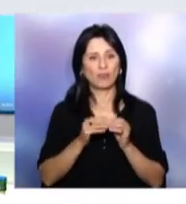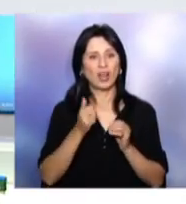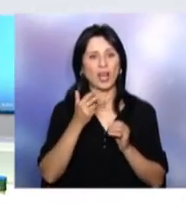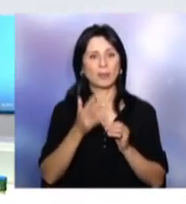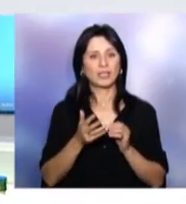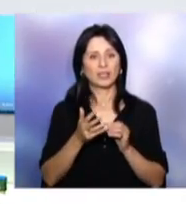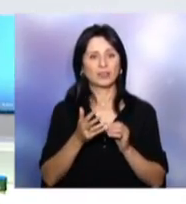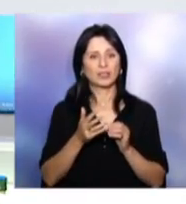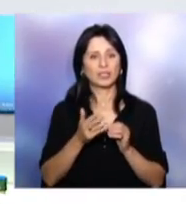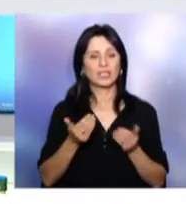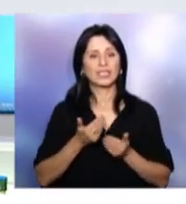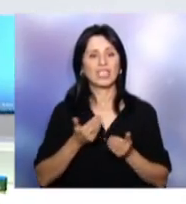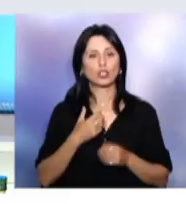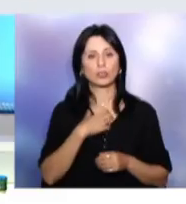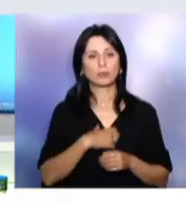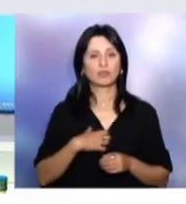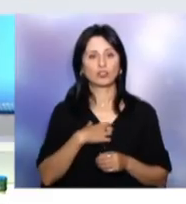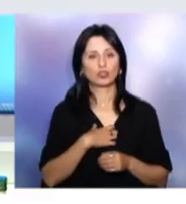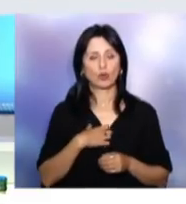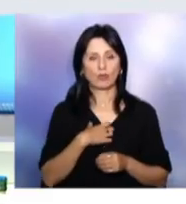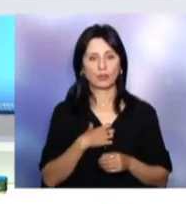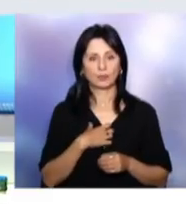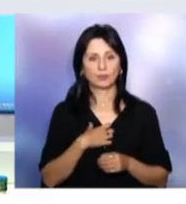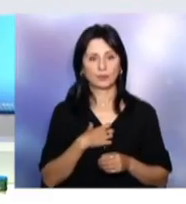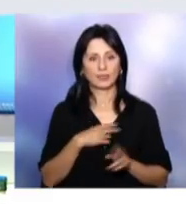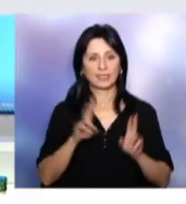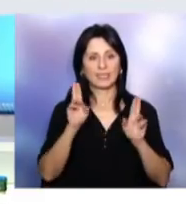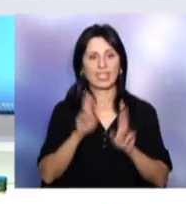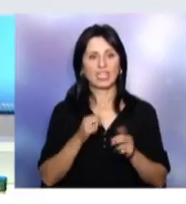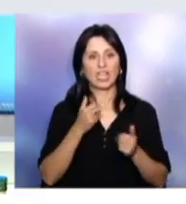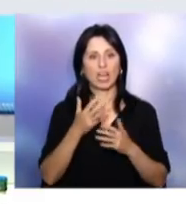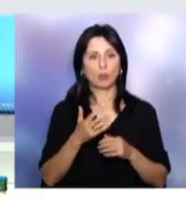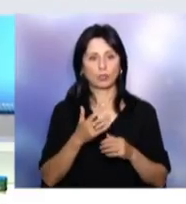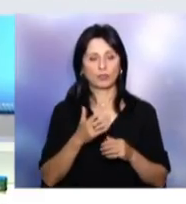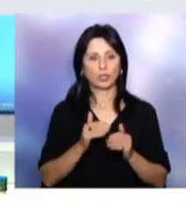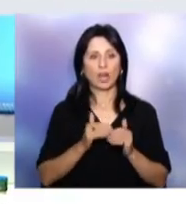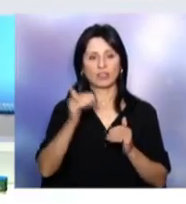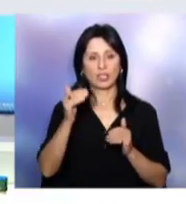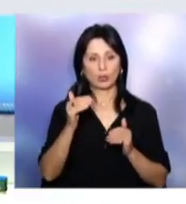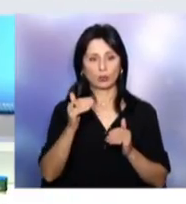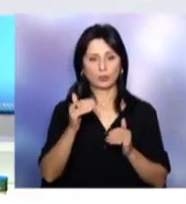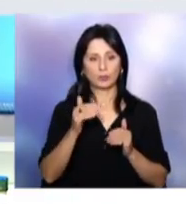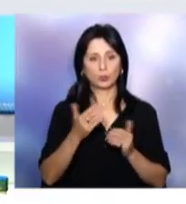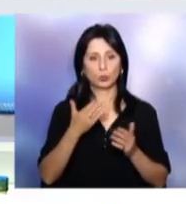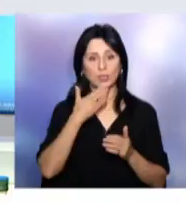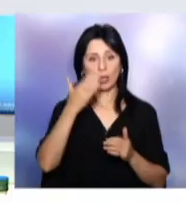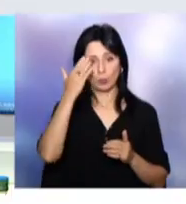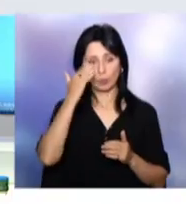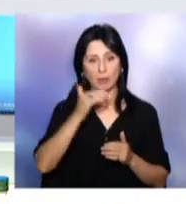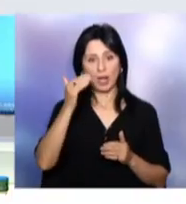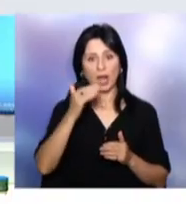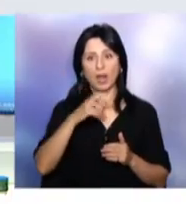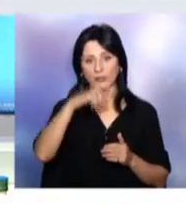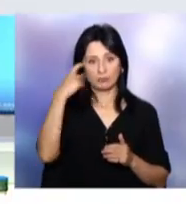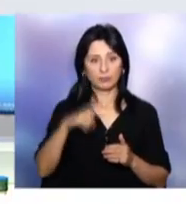რამდენად სასიცოცხლოდ მნიშვნელოვანია სტანდარტული რაოდენობა კიდევ უფრო გავზარდოთ, თან თუ ზაფხულის მაღალ